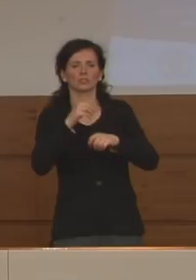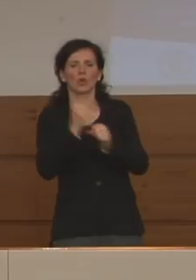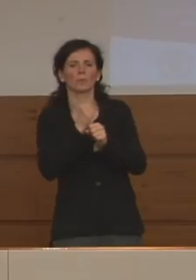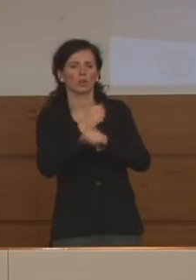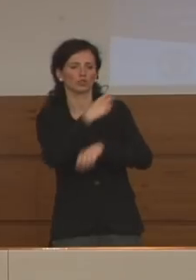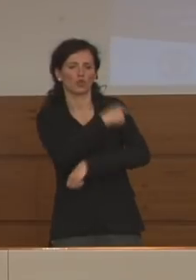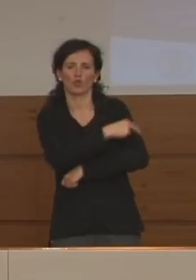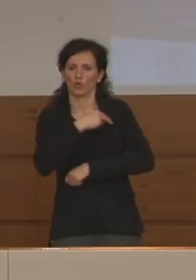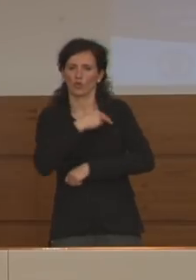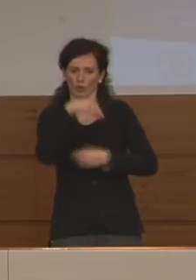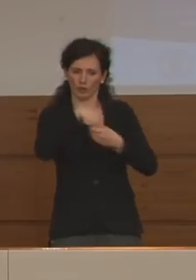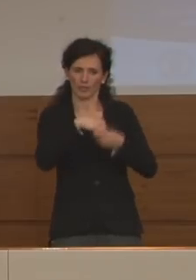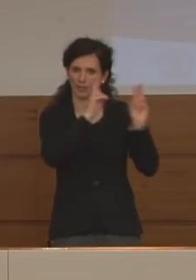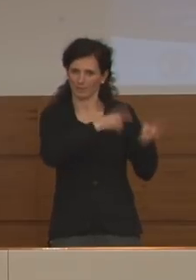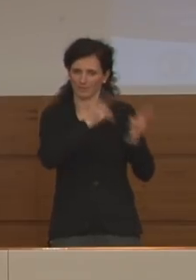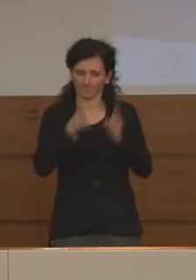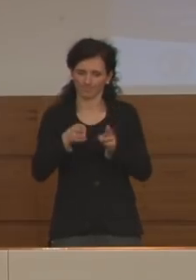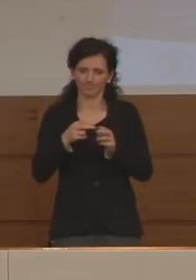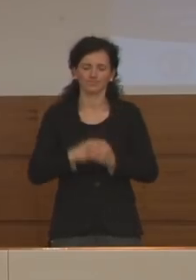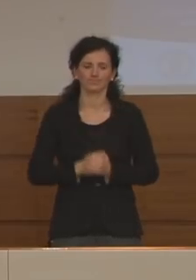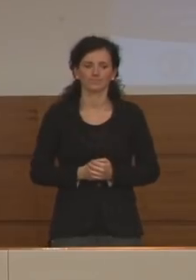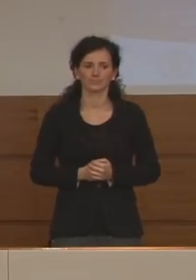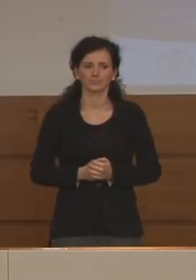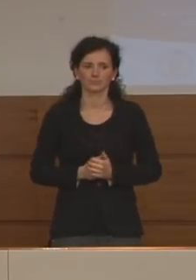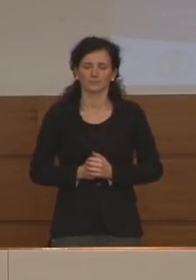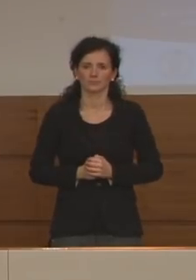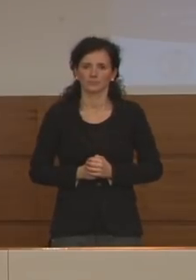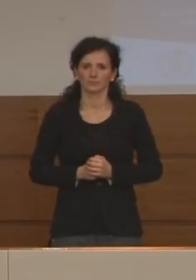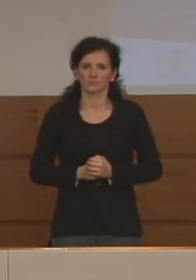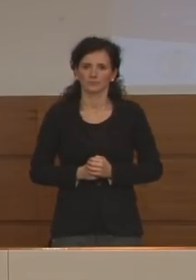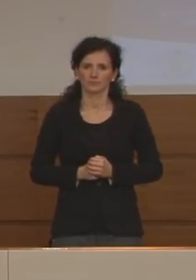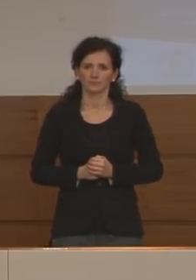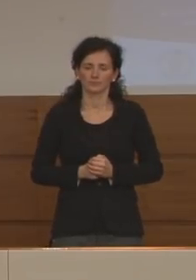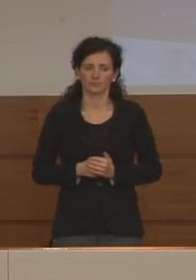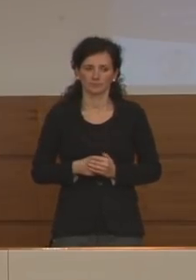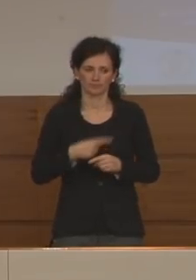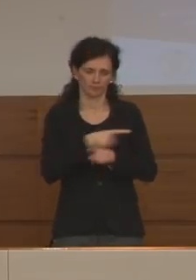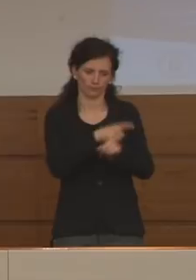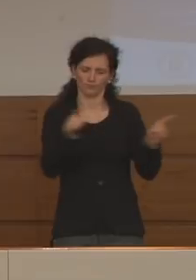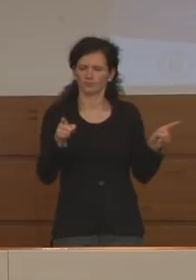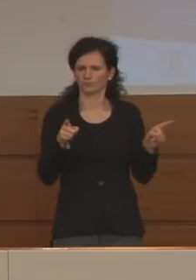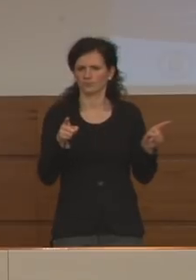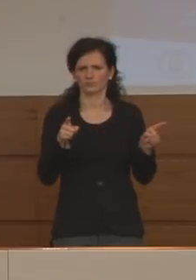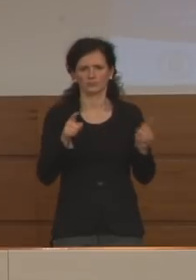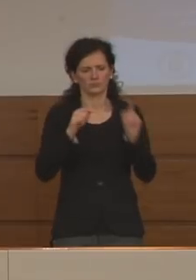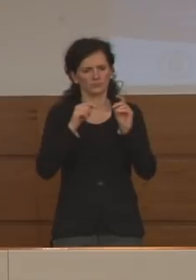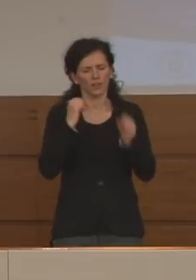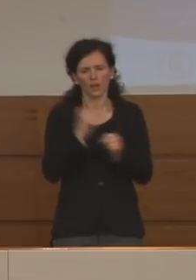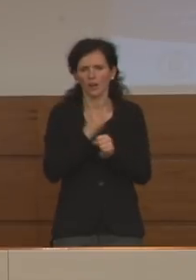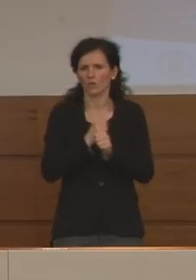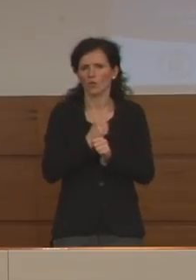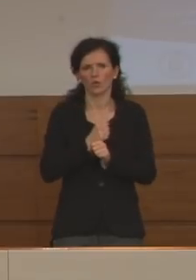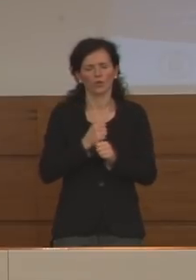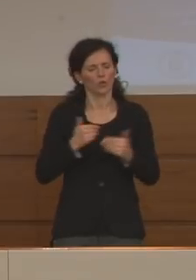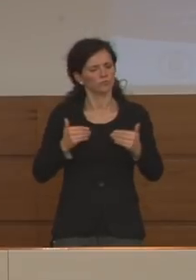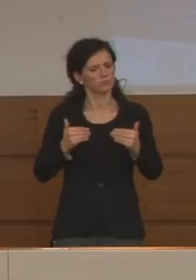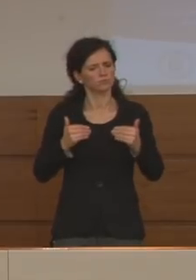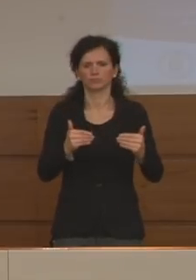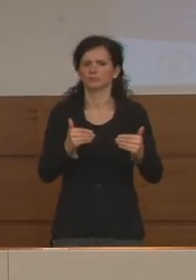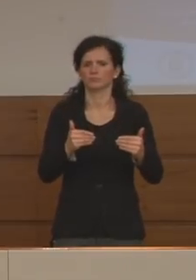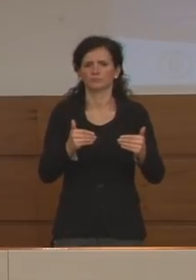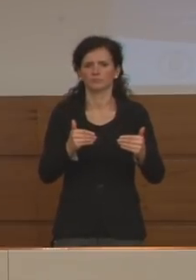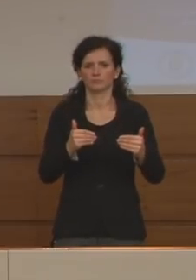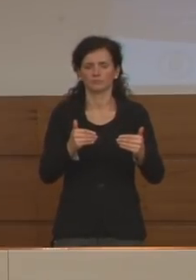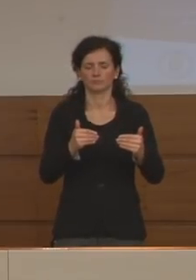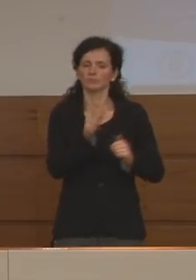che ovviamente sono stati e sono ancora in prima linea e sono il primo fronte che il